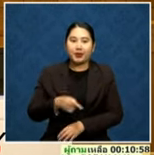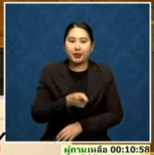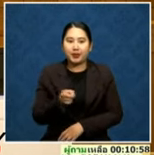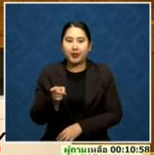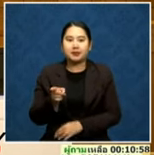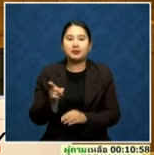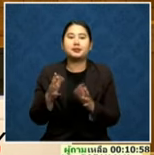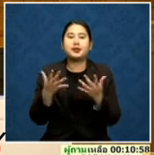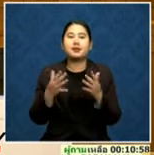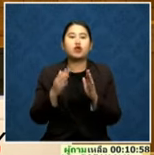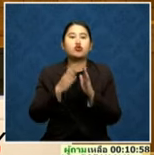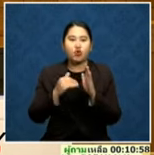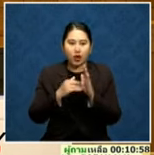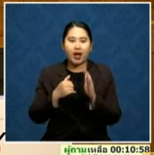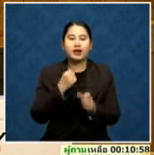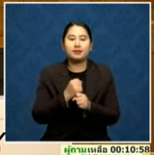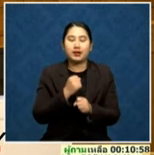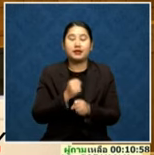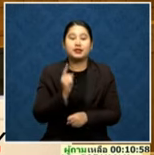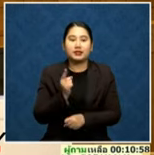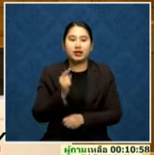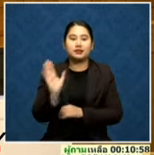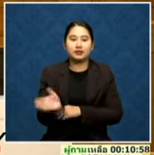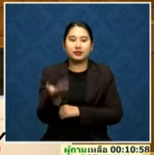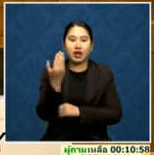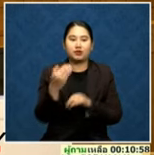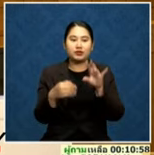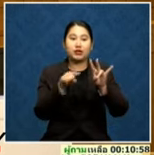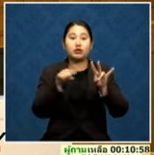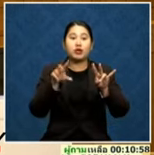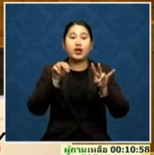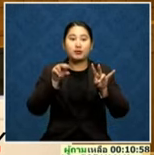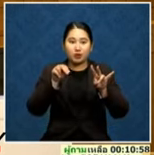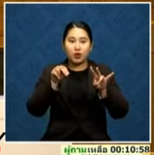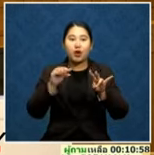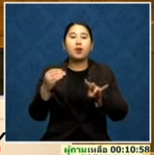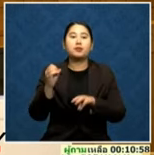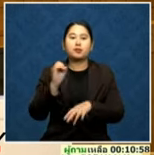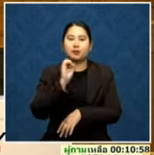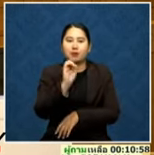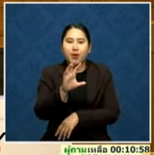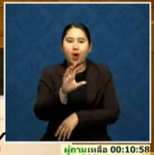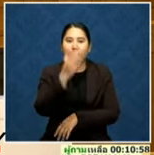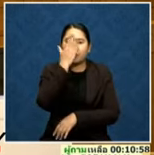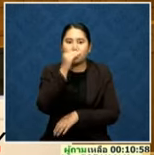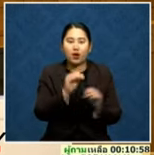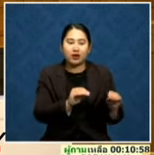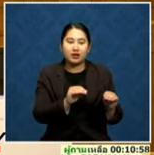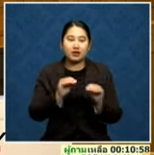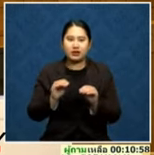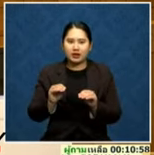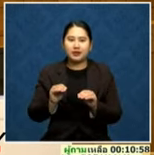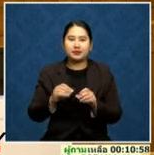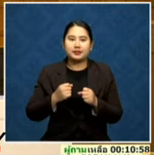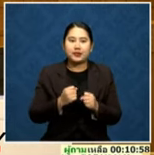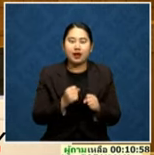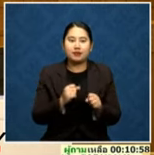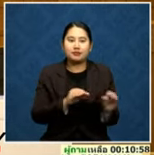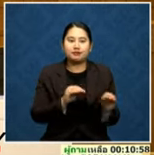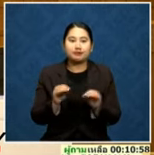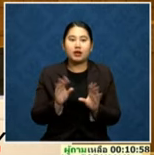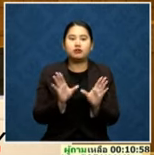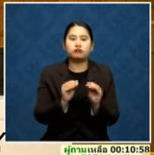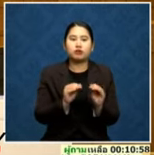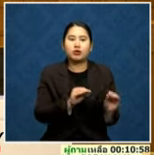ภาษณแนนหอเกินที่เมื่เช้านี่ประมาณ 7 มงกว่าเพิ่งแก้งอมาเพรวามีการเลื่อนพยายามจะเลอนปชูมเพื่ต